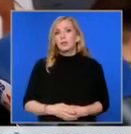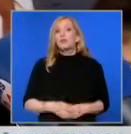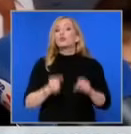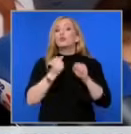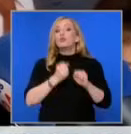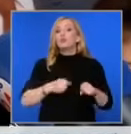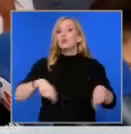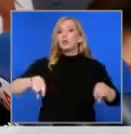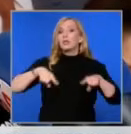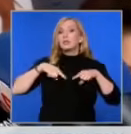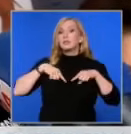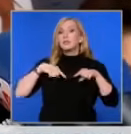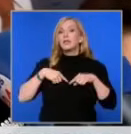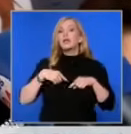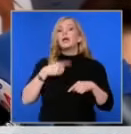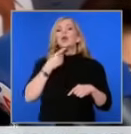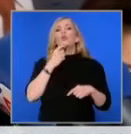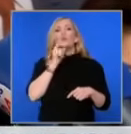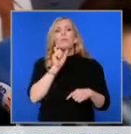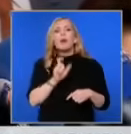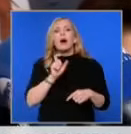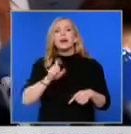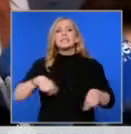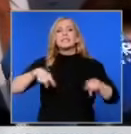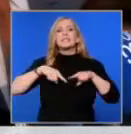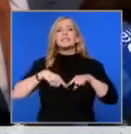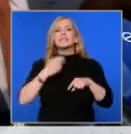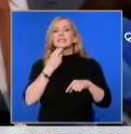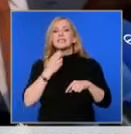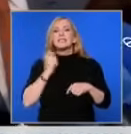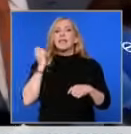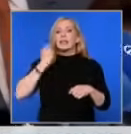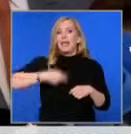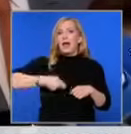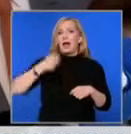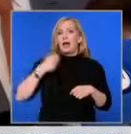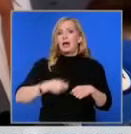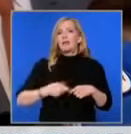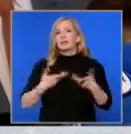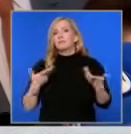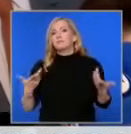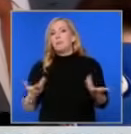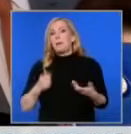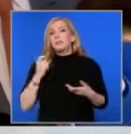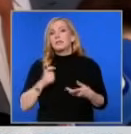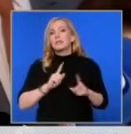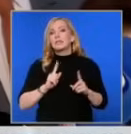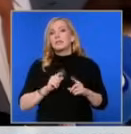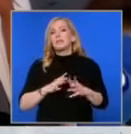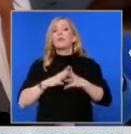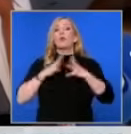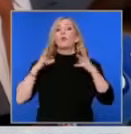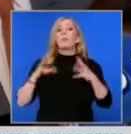Конституционния съд, нали, думата съдия е малко условна. Там присъди, дето се вика, не се издава. Трябва